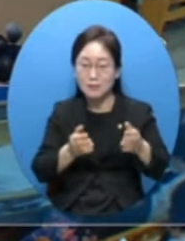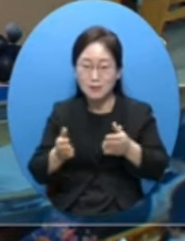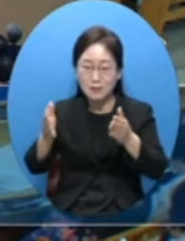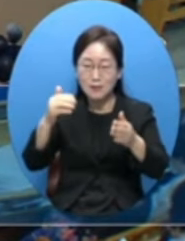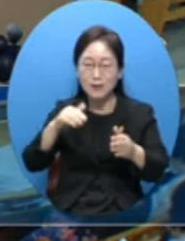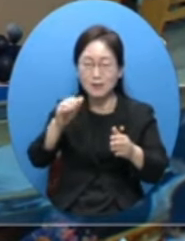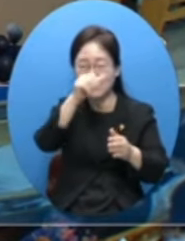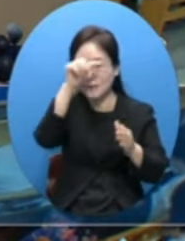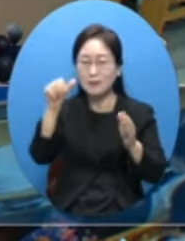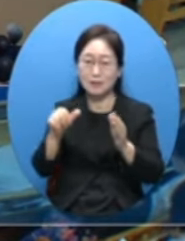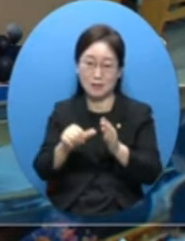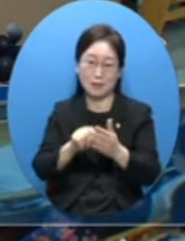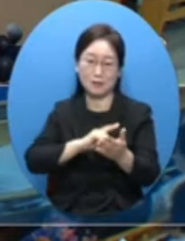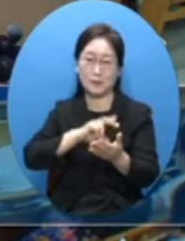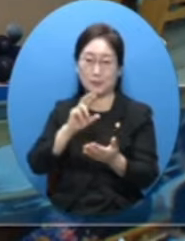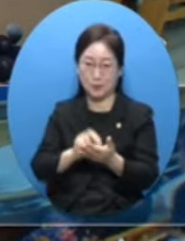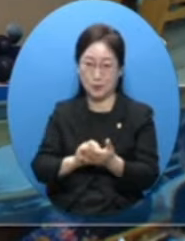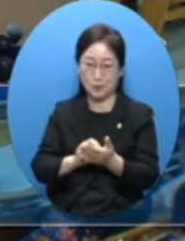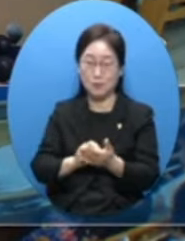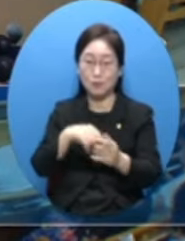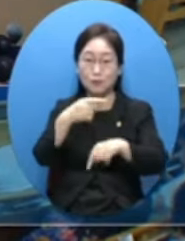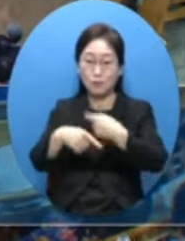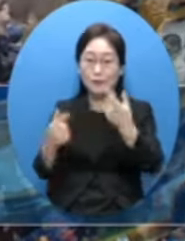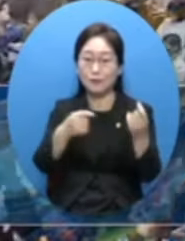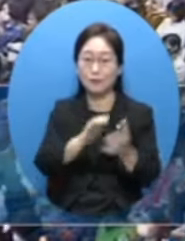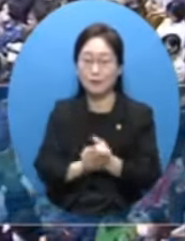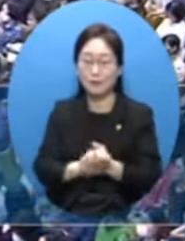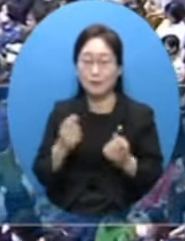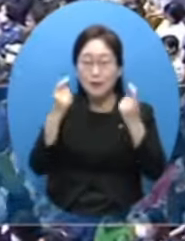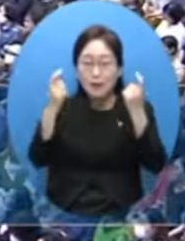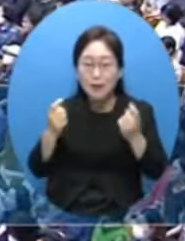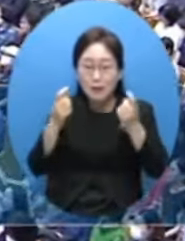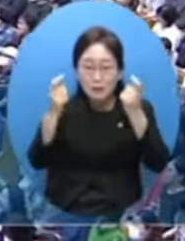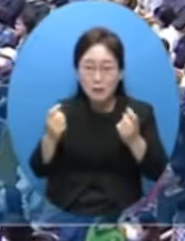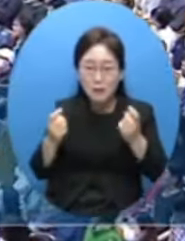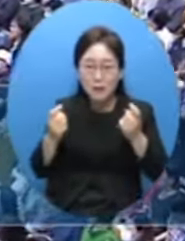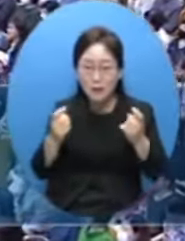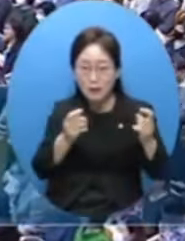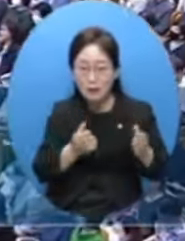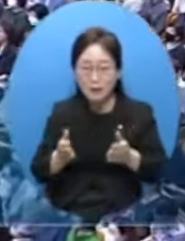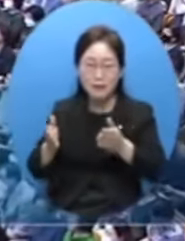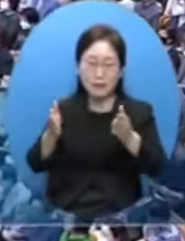함께 말씀을 나누기 원합니다. 제목을 한번 따라해 주시기 바랍니다. 나그네 길 가는 인생,